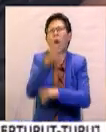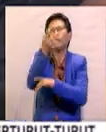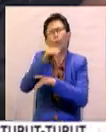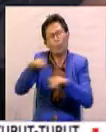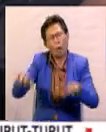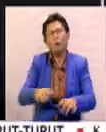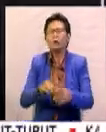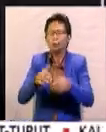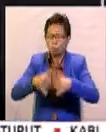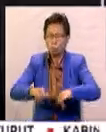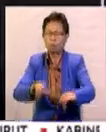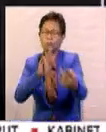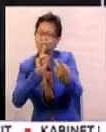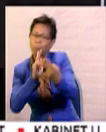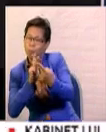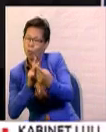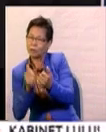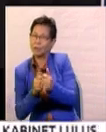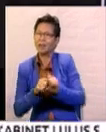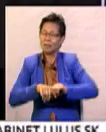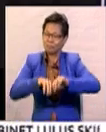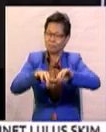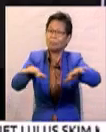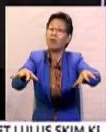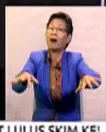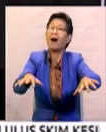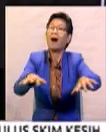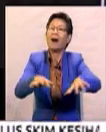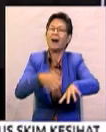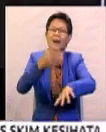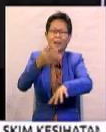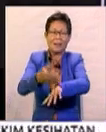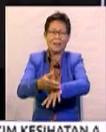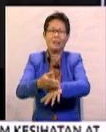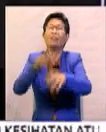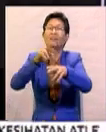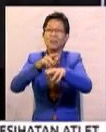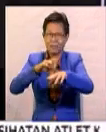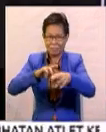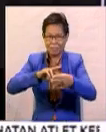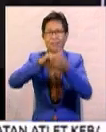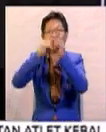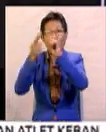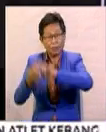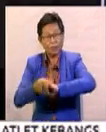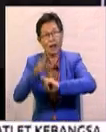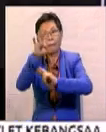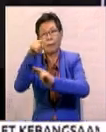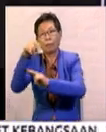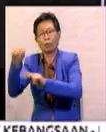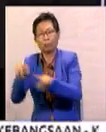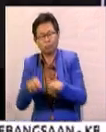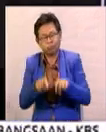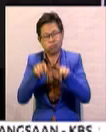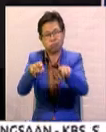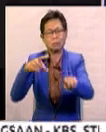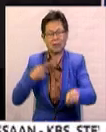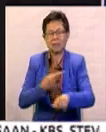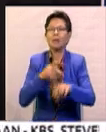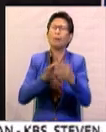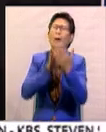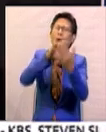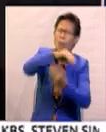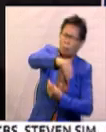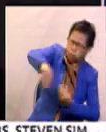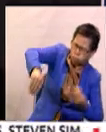terus relevan selari perkembangan revolusi industri 4.0. Banyak sudah kita mengalami transformasi dan